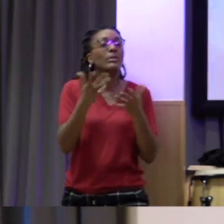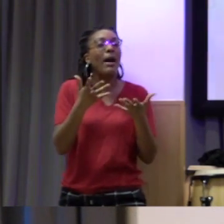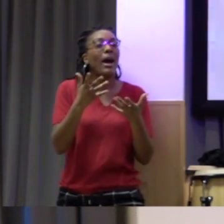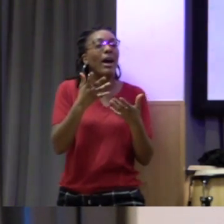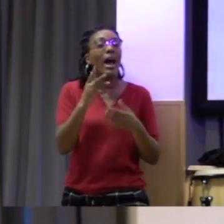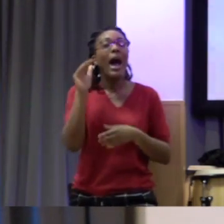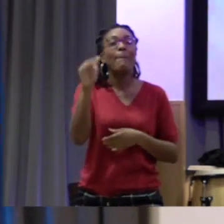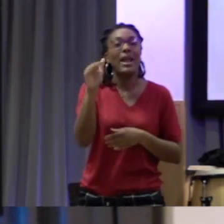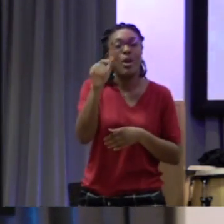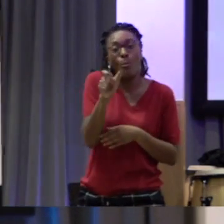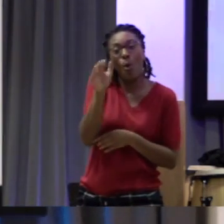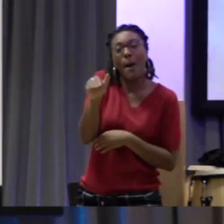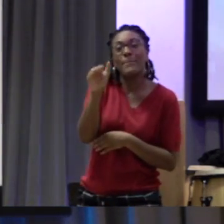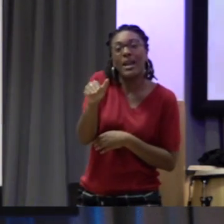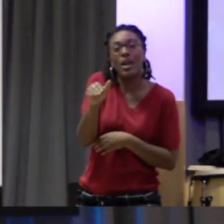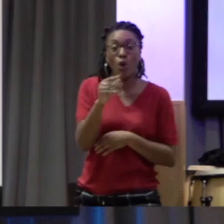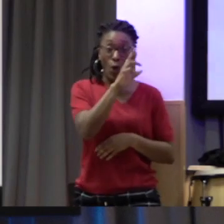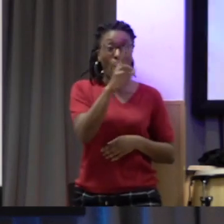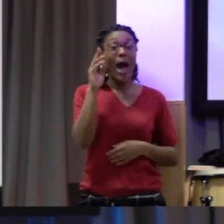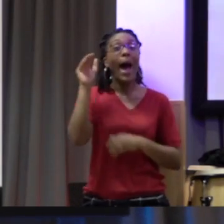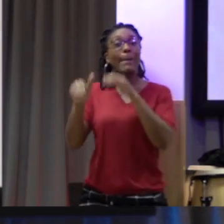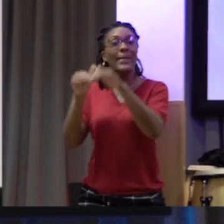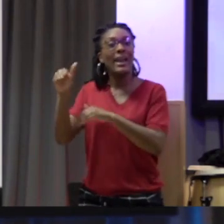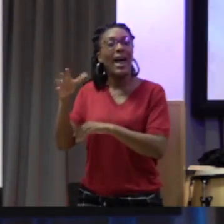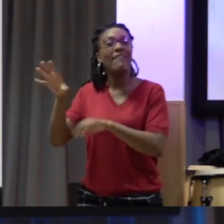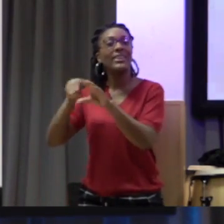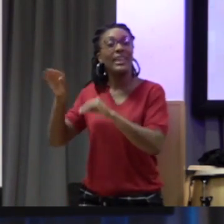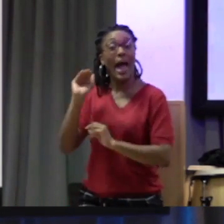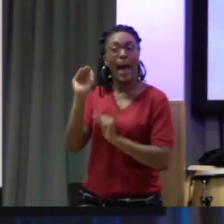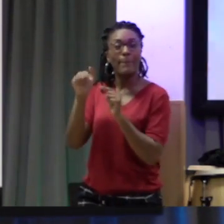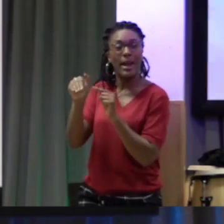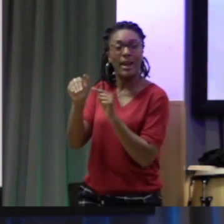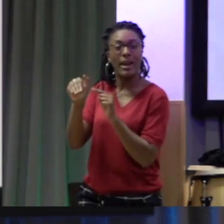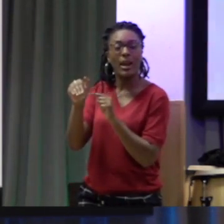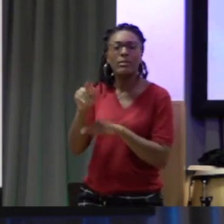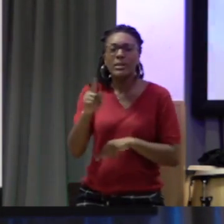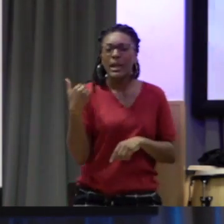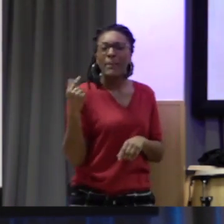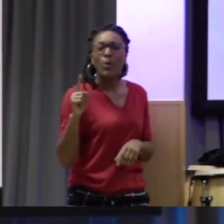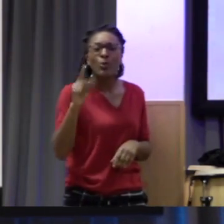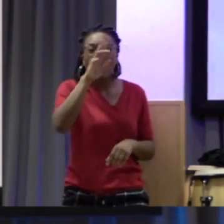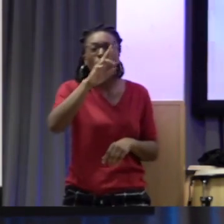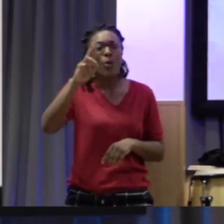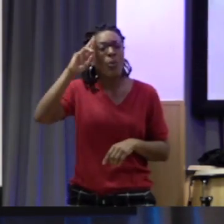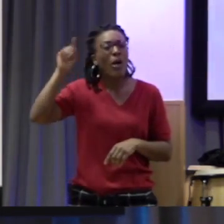invités. Il n'y a pas longtemps, il y avait un prince de l'Angleterre qui devait se marier.